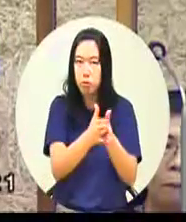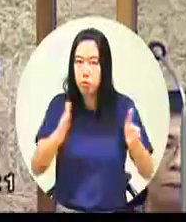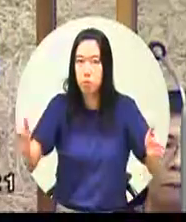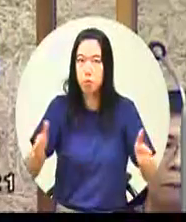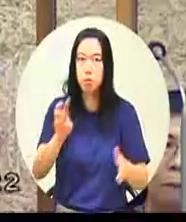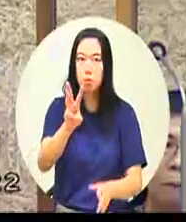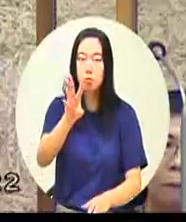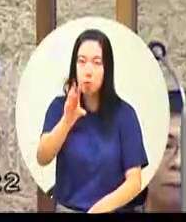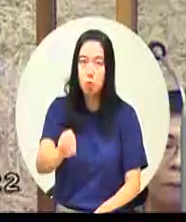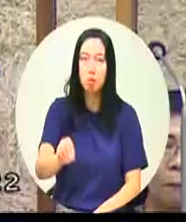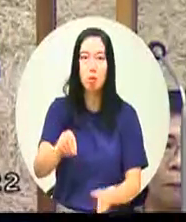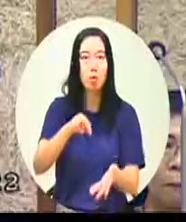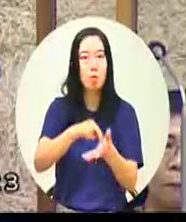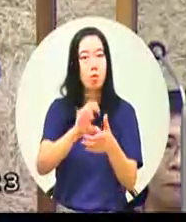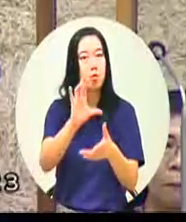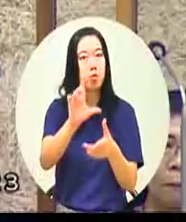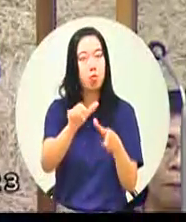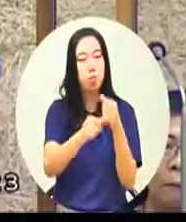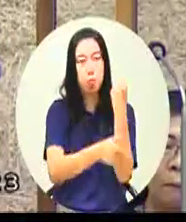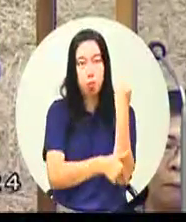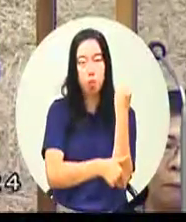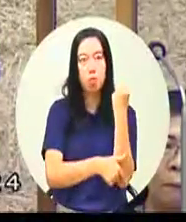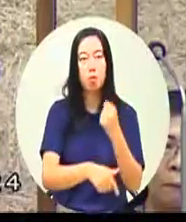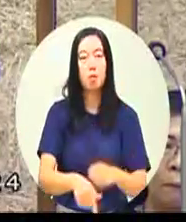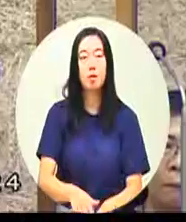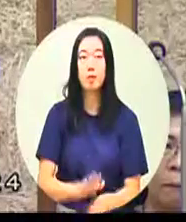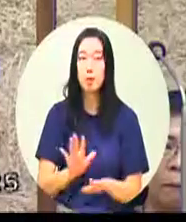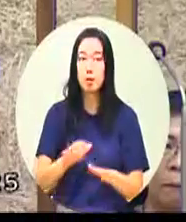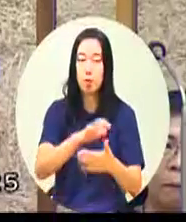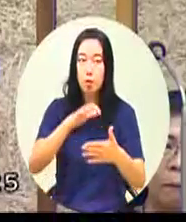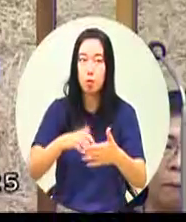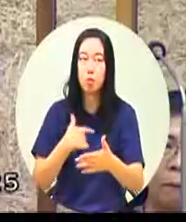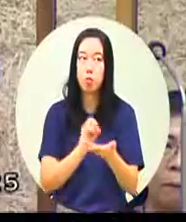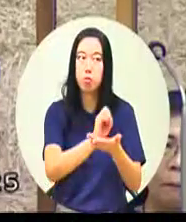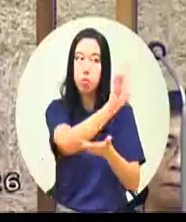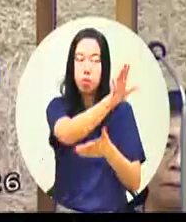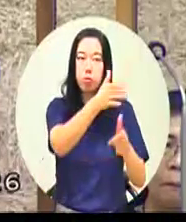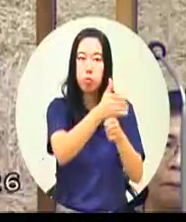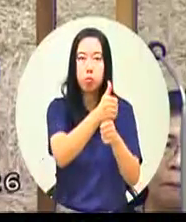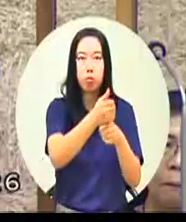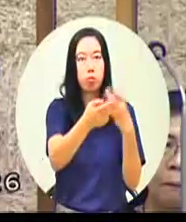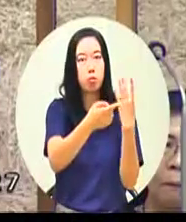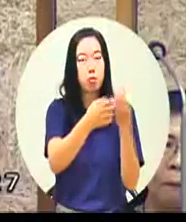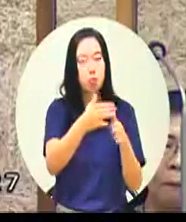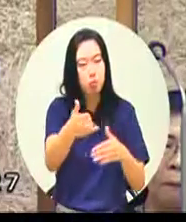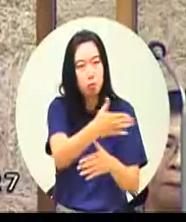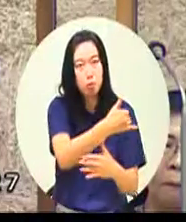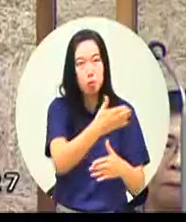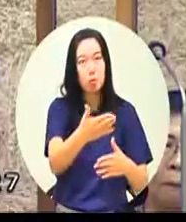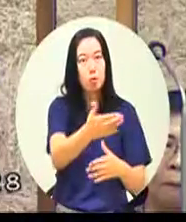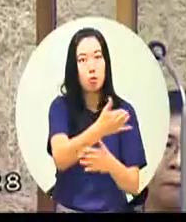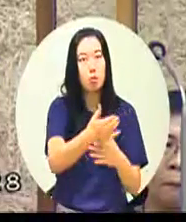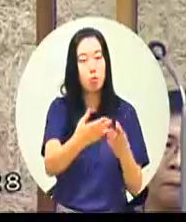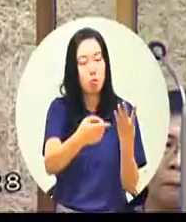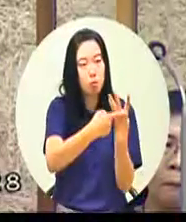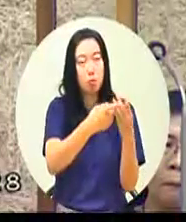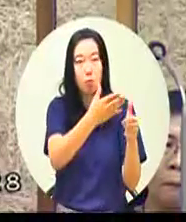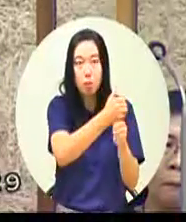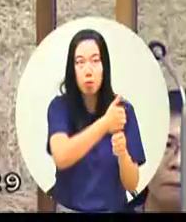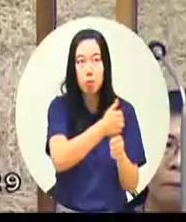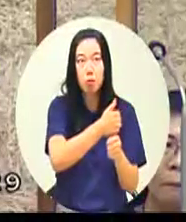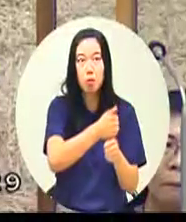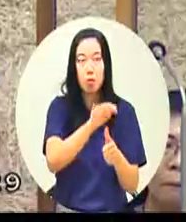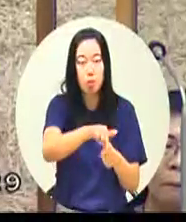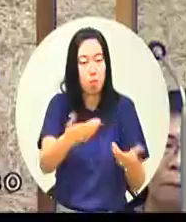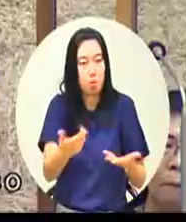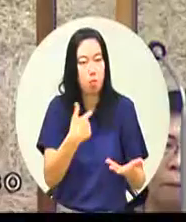是-3公尺，就疏浚到-3。然后我们报到渔业署的结果，因为一般渔业署对这种疏浚的案子哈，他都会